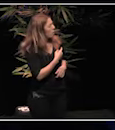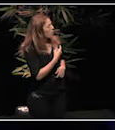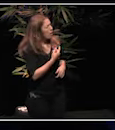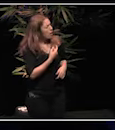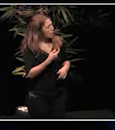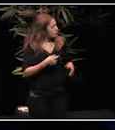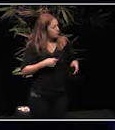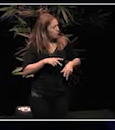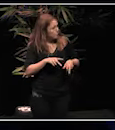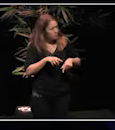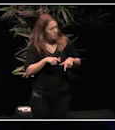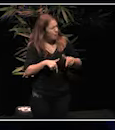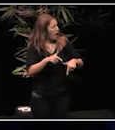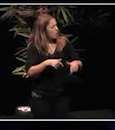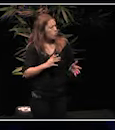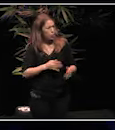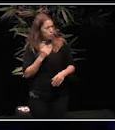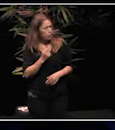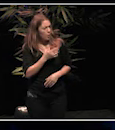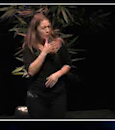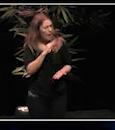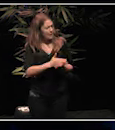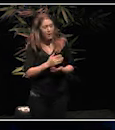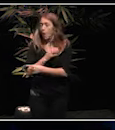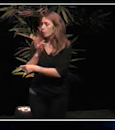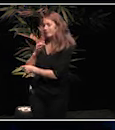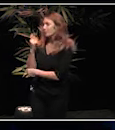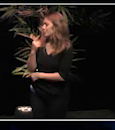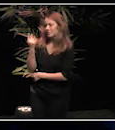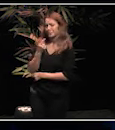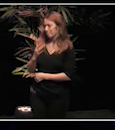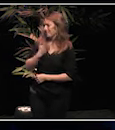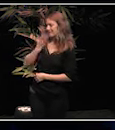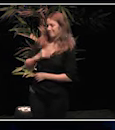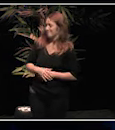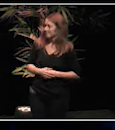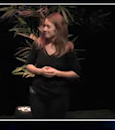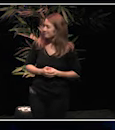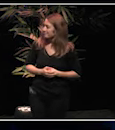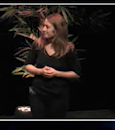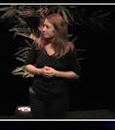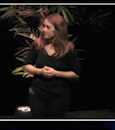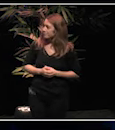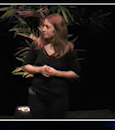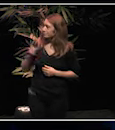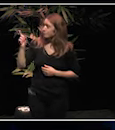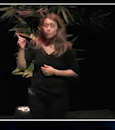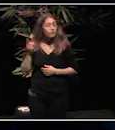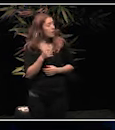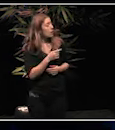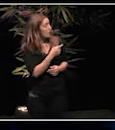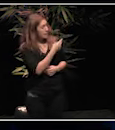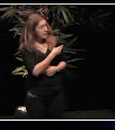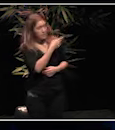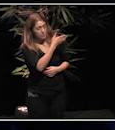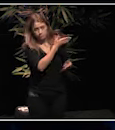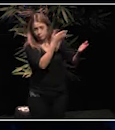vie? Oui, ouais. Souvent. C'est la gestion du temps. Alors, Nathalie est une